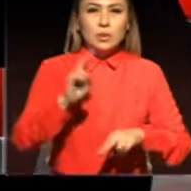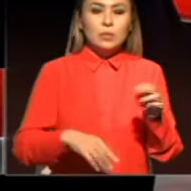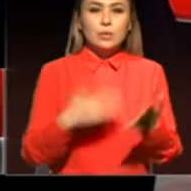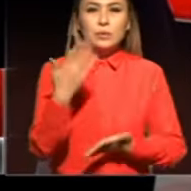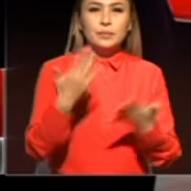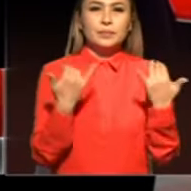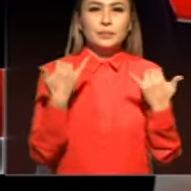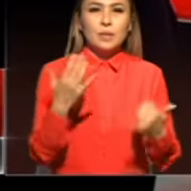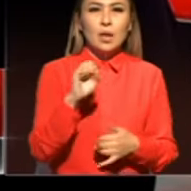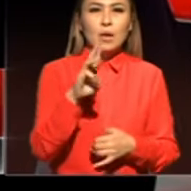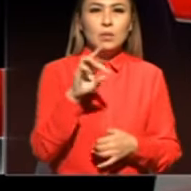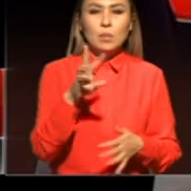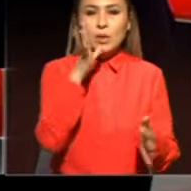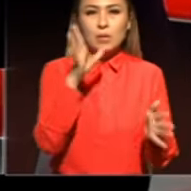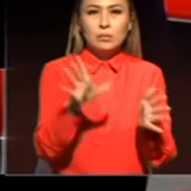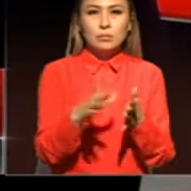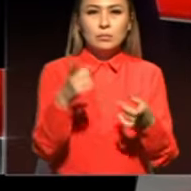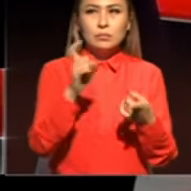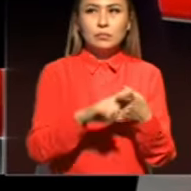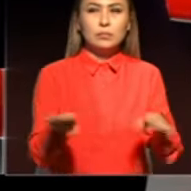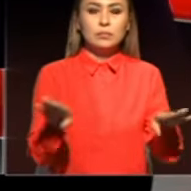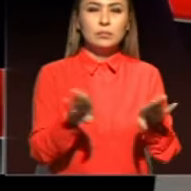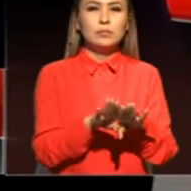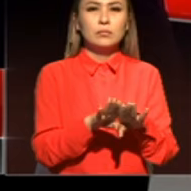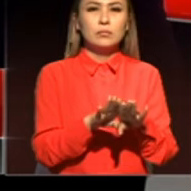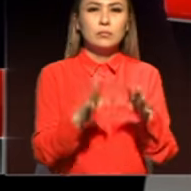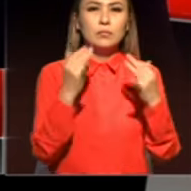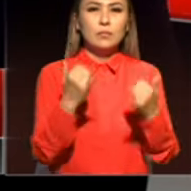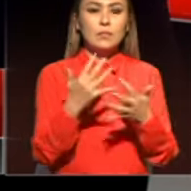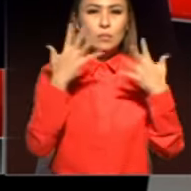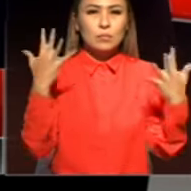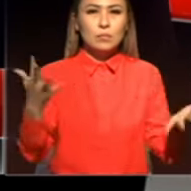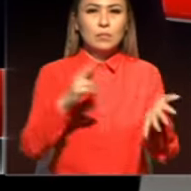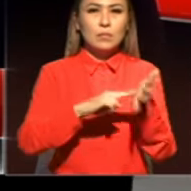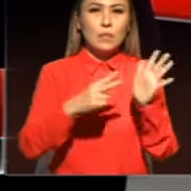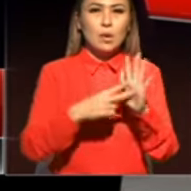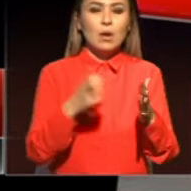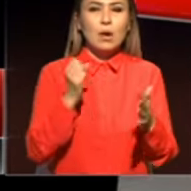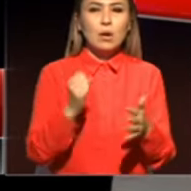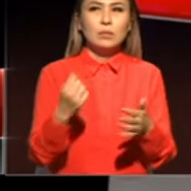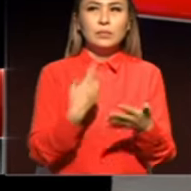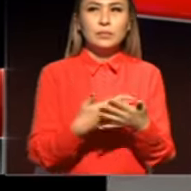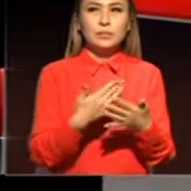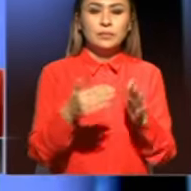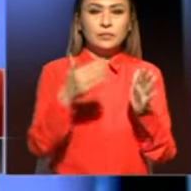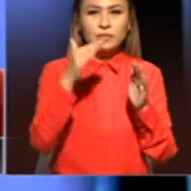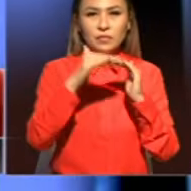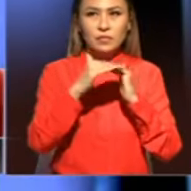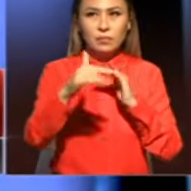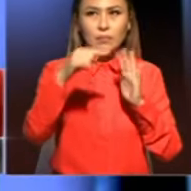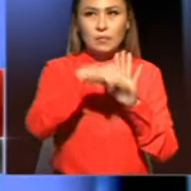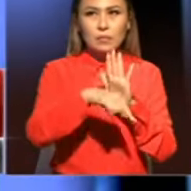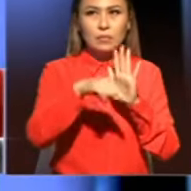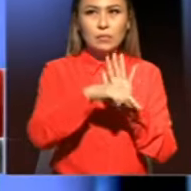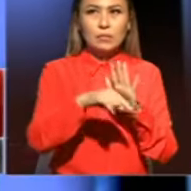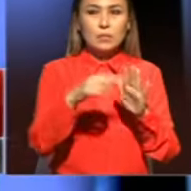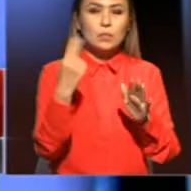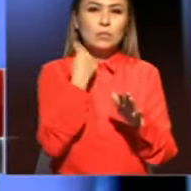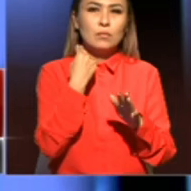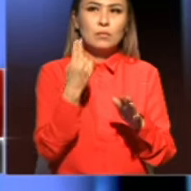қазір міне атом электр станциясына байланысты, сол сияқты ол үлкен жобалар қалады. Ал енді елдің ішіндегі әлеуметтік бір